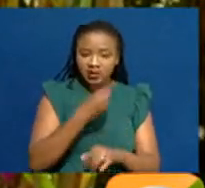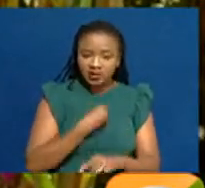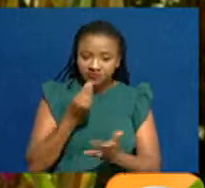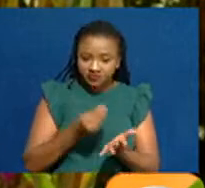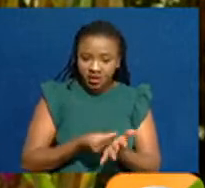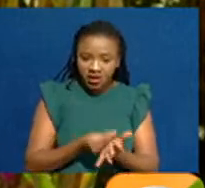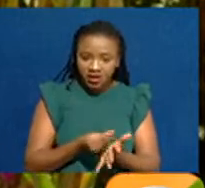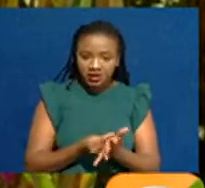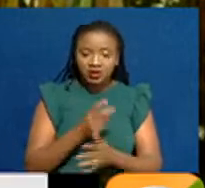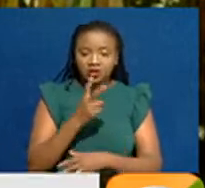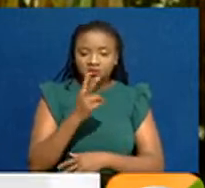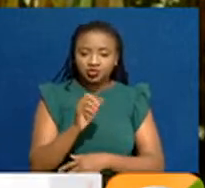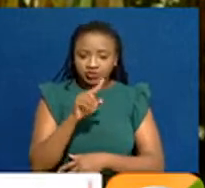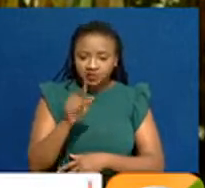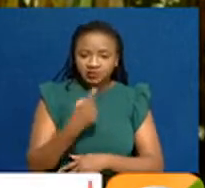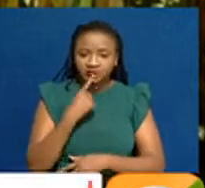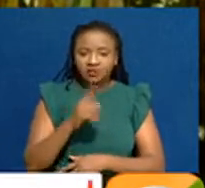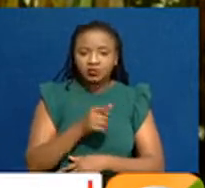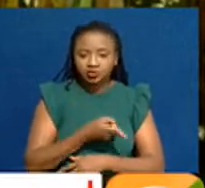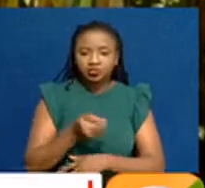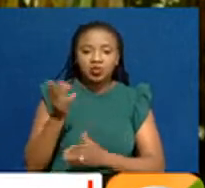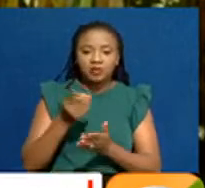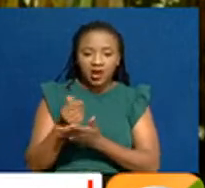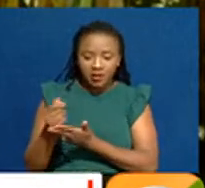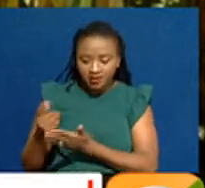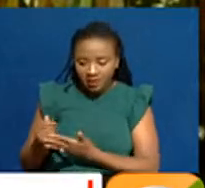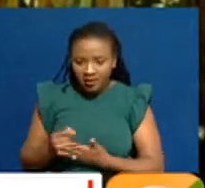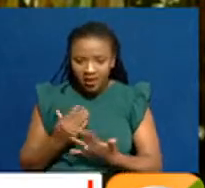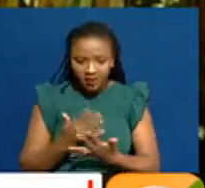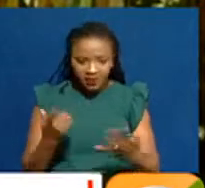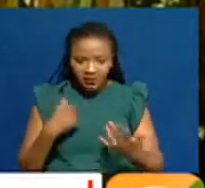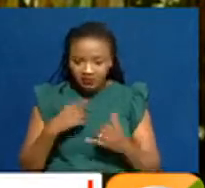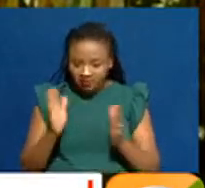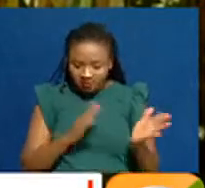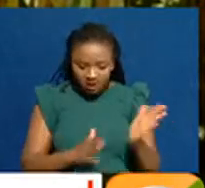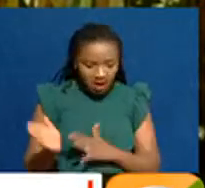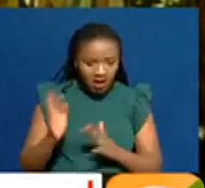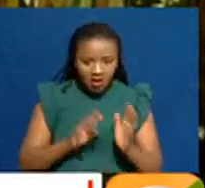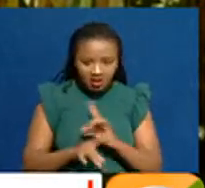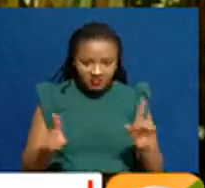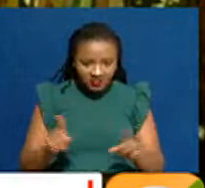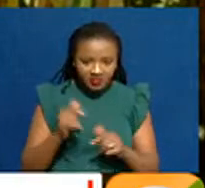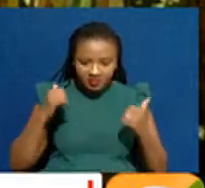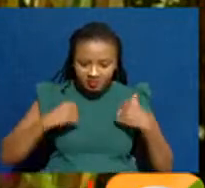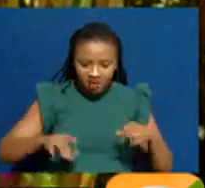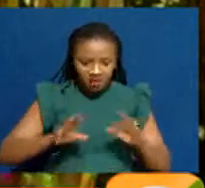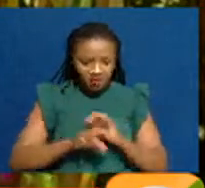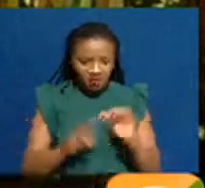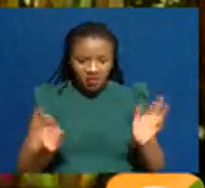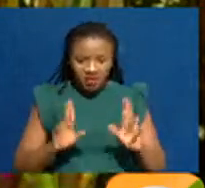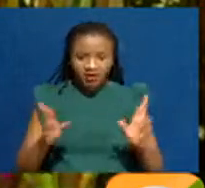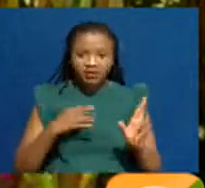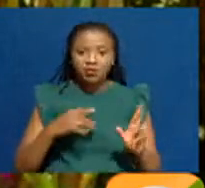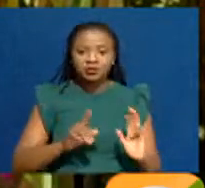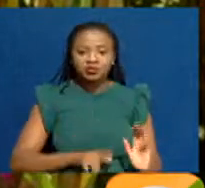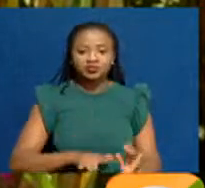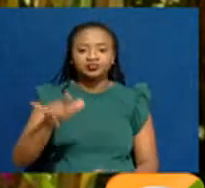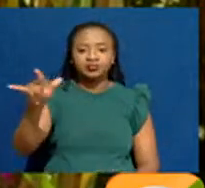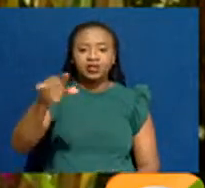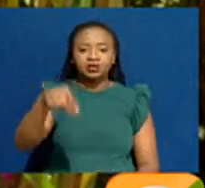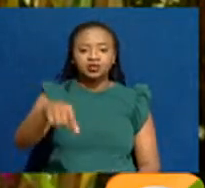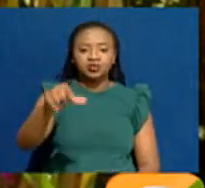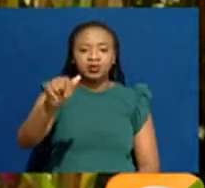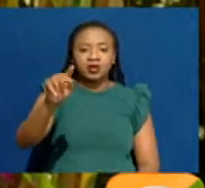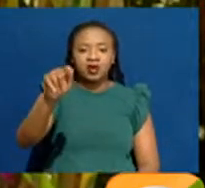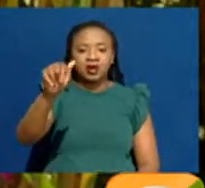kiasi 20,000, akaniambia enda ununue hizo vitu. Nikanunua, nikajipanga, nikanunua baki la kitu, nikuwa tayari kwenda Qatar.